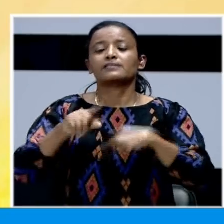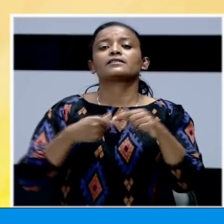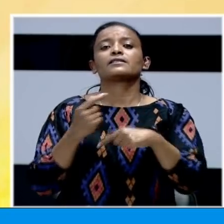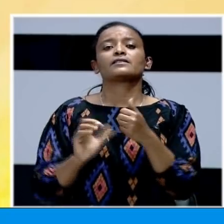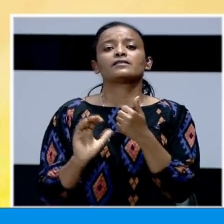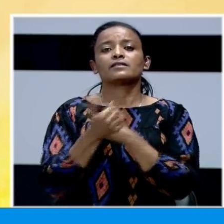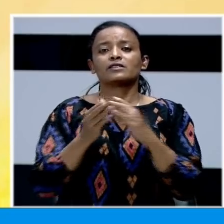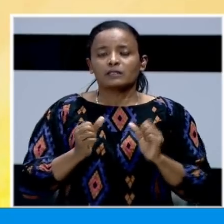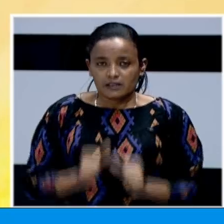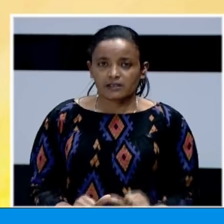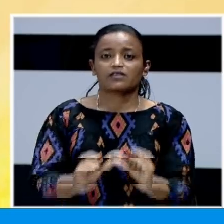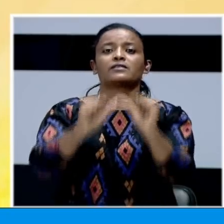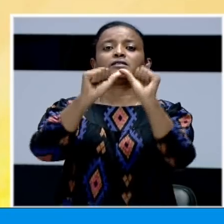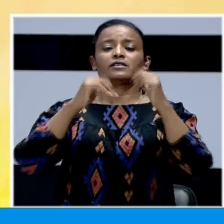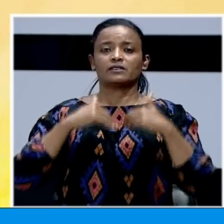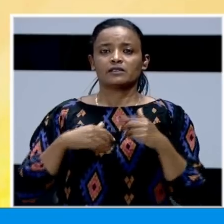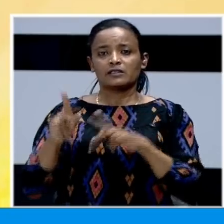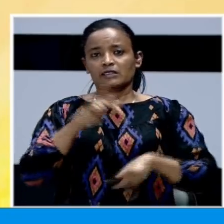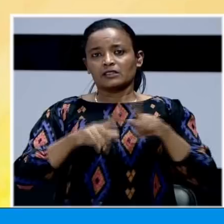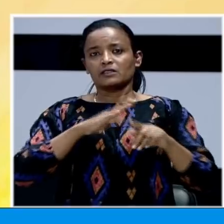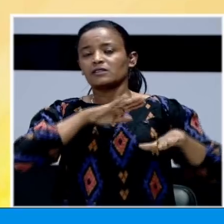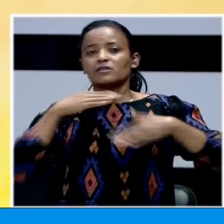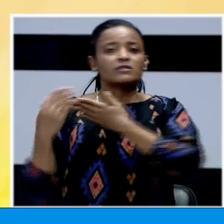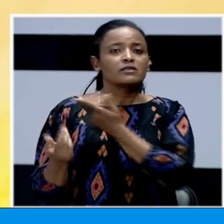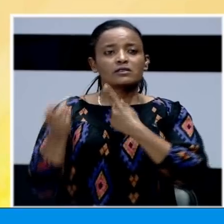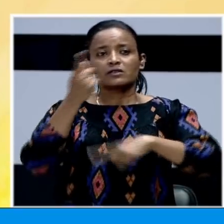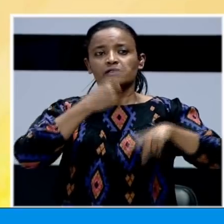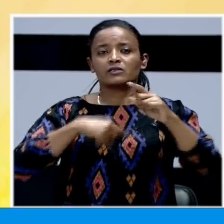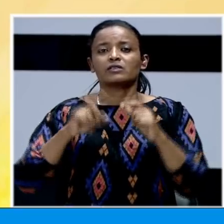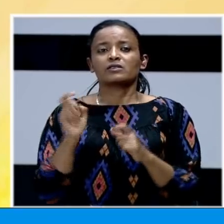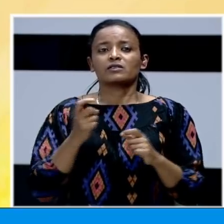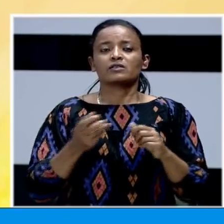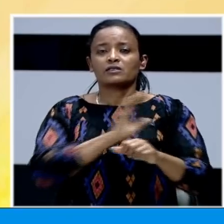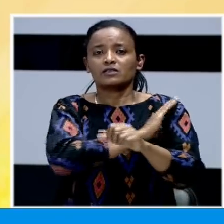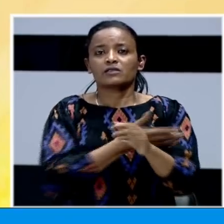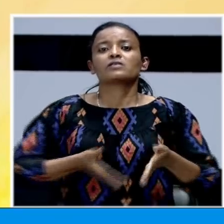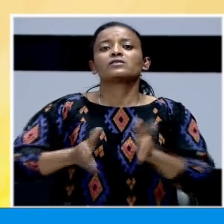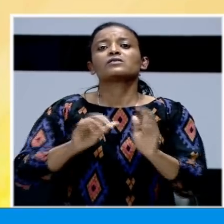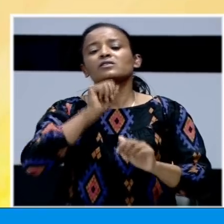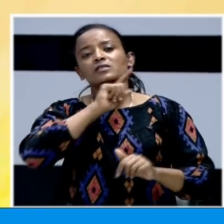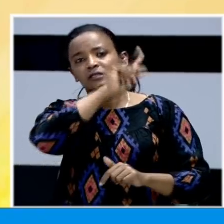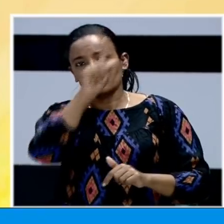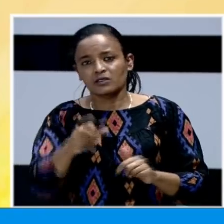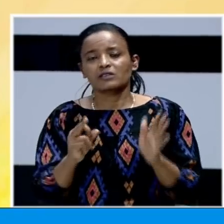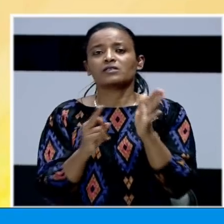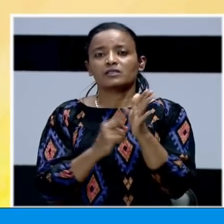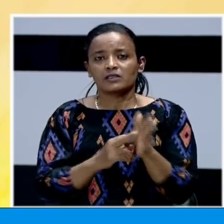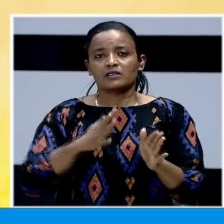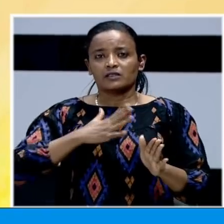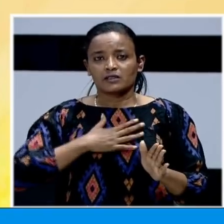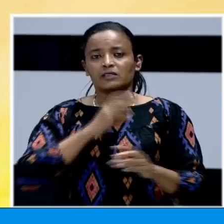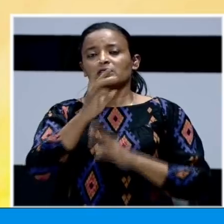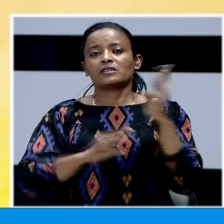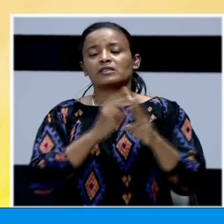كنتات عطن اخيرو غطيلو لسل زلوم حزبنا بمسواتو زراع قطزون نايزخون حيلي فقعد زي حتلو بحق منقستنان على